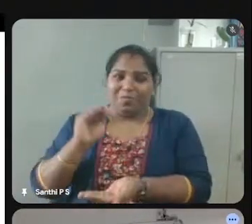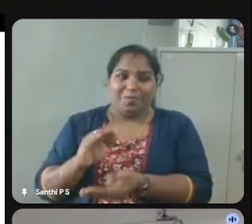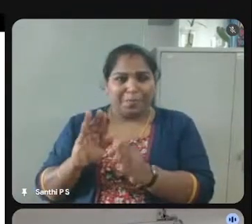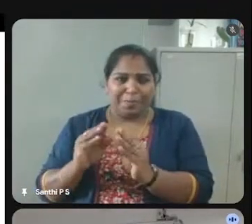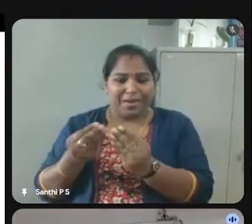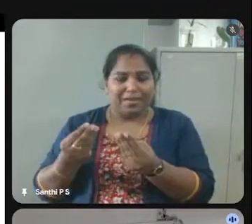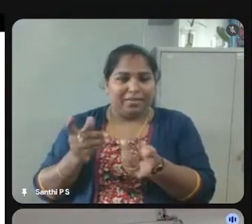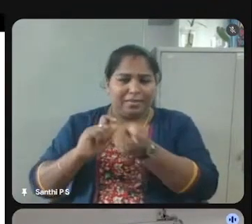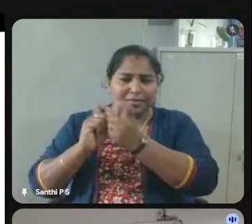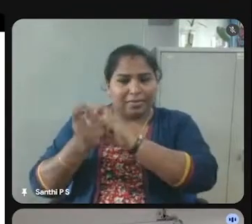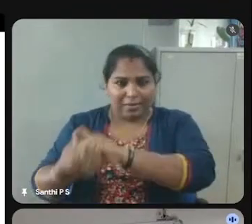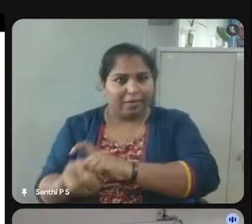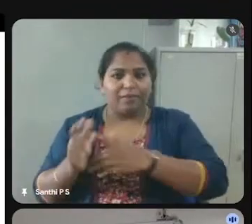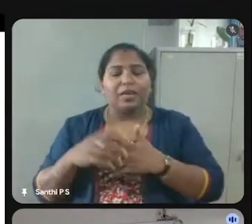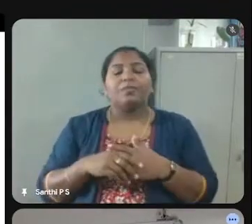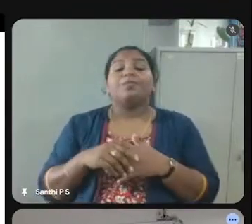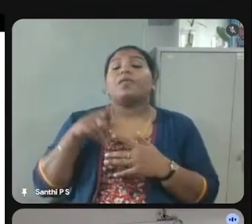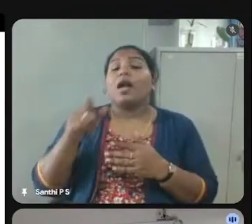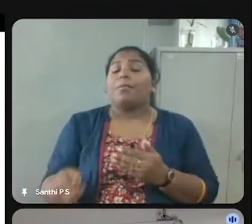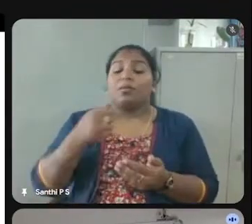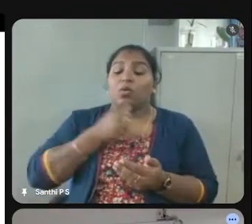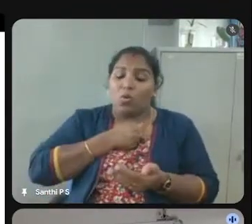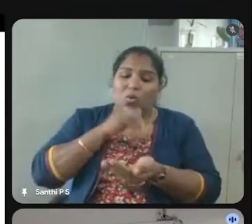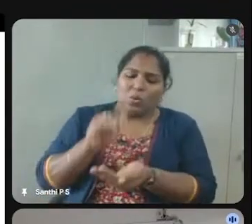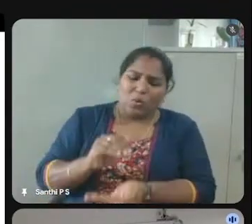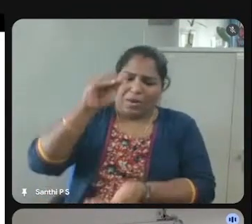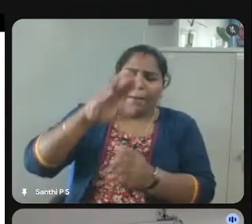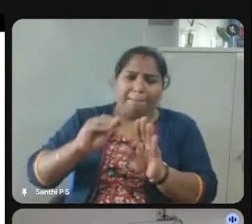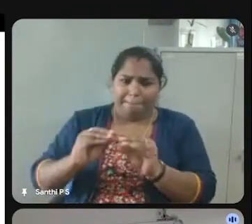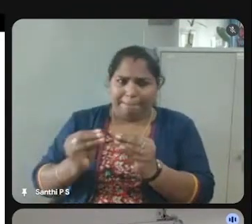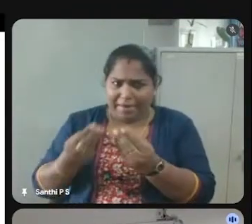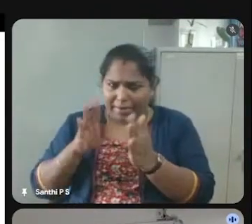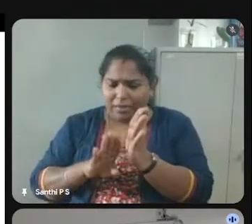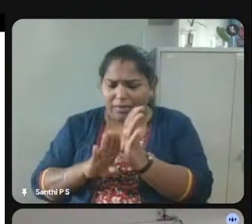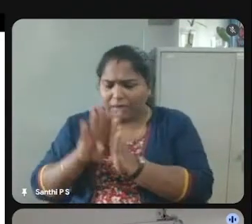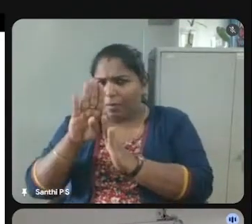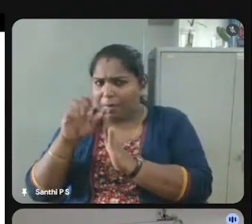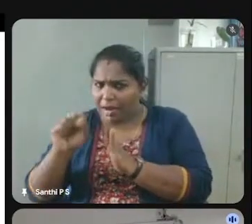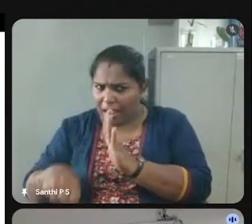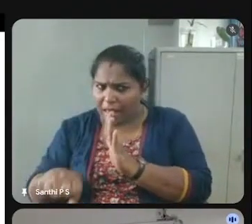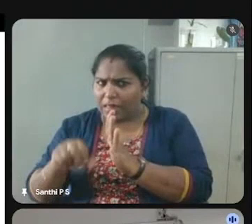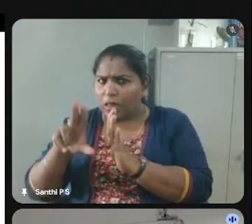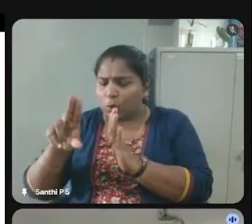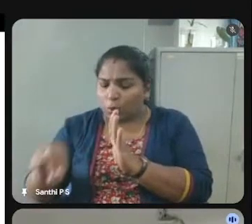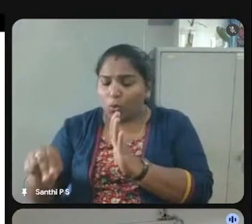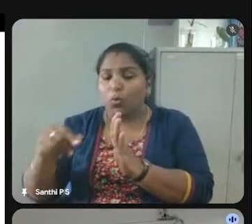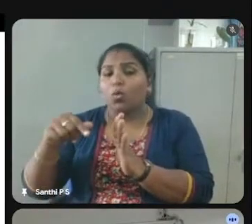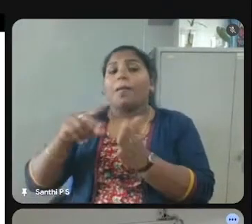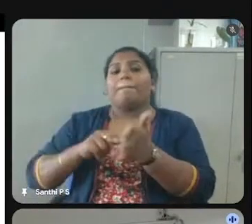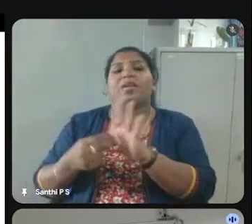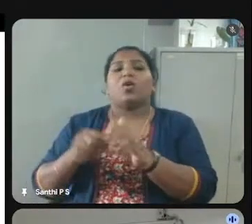ഉണ്ടാകാം. അപ്പോ നമ്മുടെ കുട്ടിക്ക് എത്രത്തോളം പുരോഗതി ഉണ്ടായില്ലേ എന്നുള്ളതൊക്കെ നമ്മുടെ ഈ മാനസികാരോഗ്യത്തെ